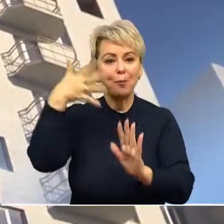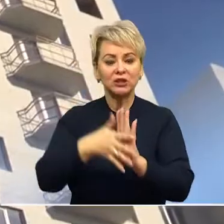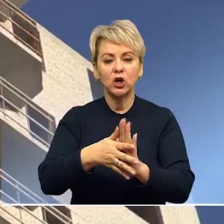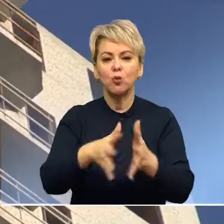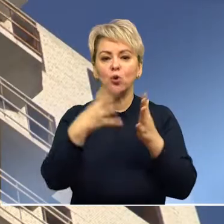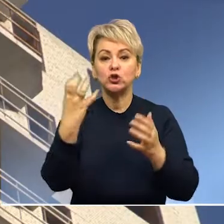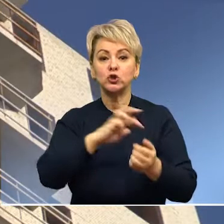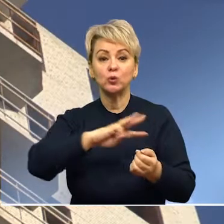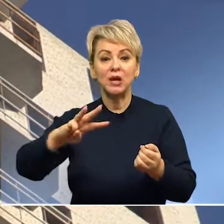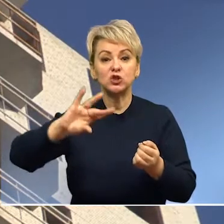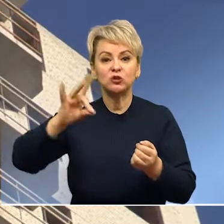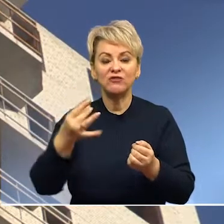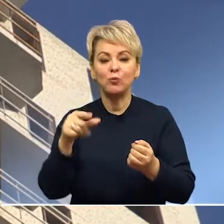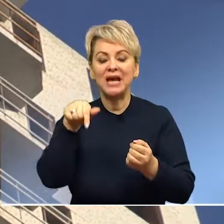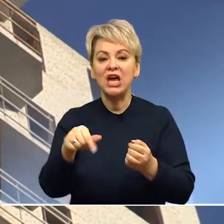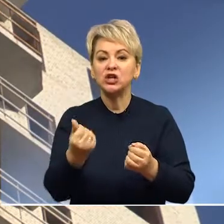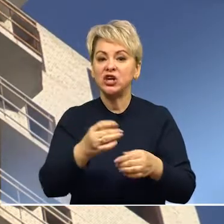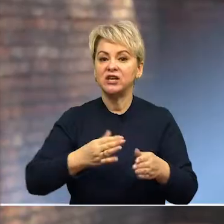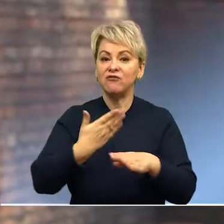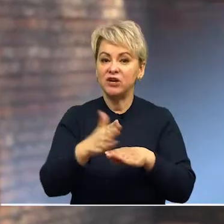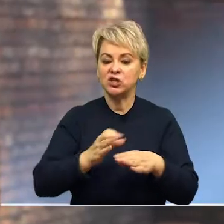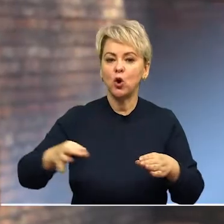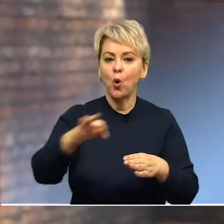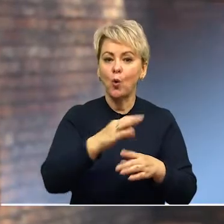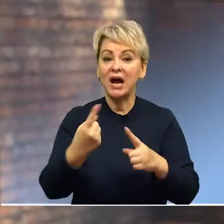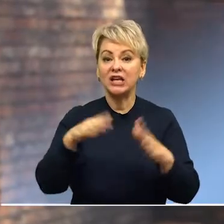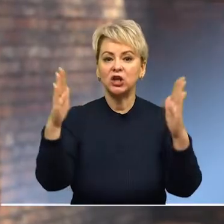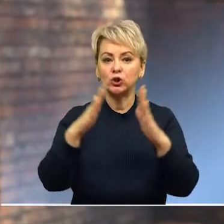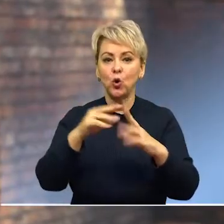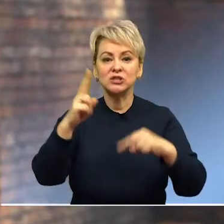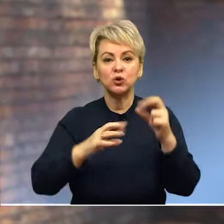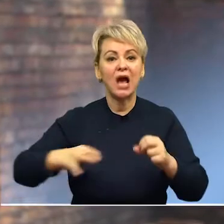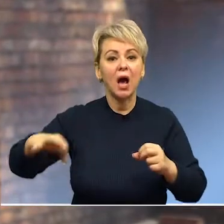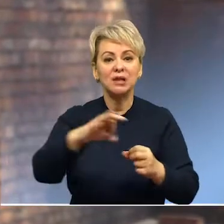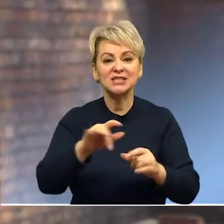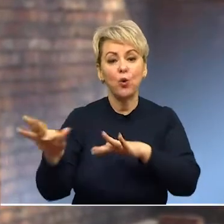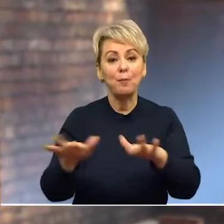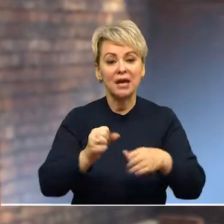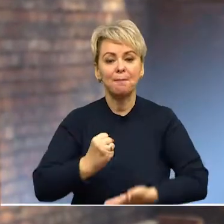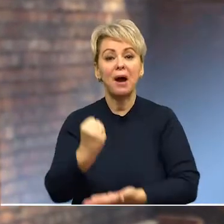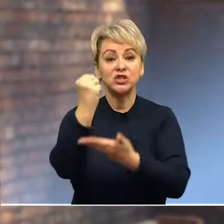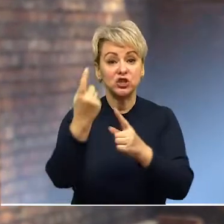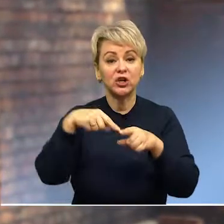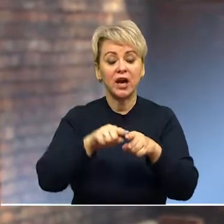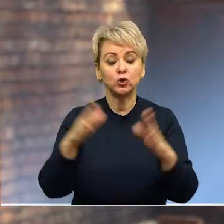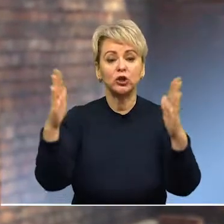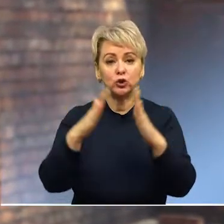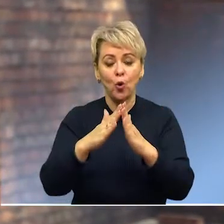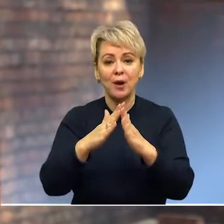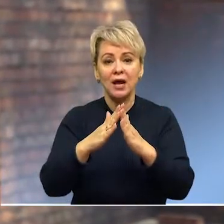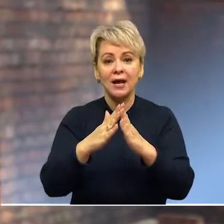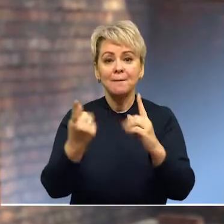более 400 миллионов рублей. Деньги выделит область. Данный объект достраивается в рамках областной меры поддержки, при которой объектом